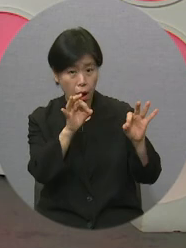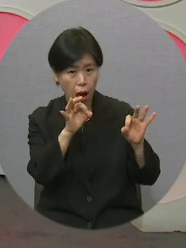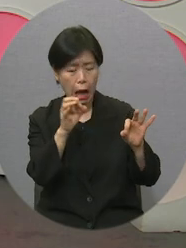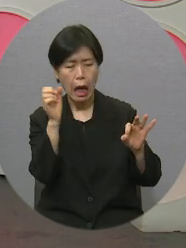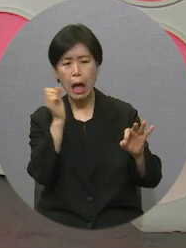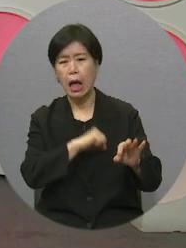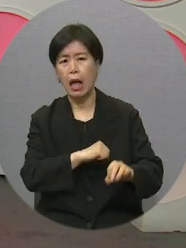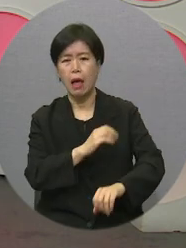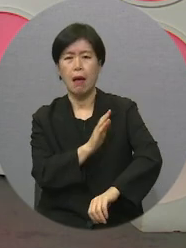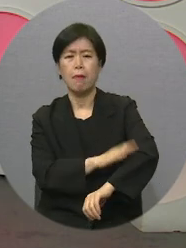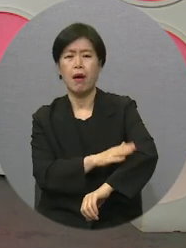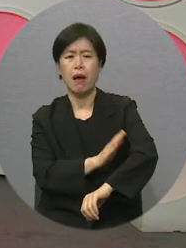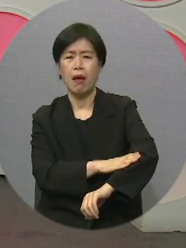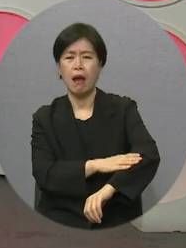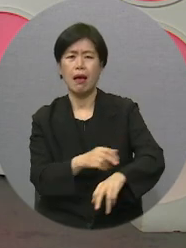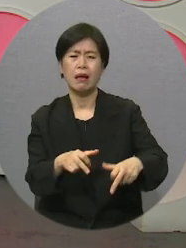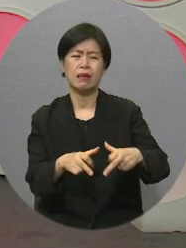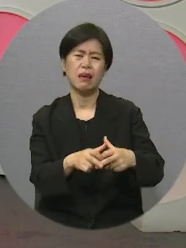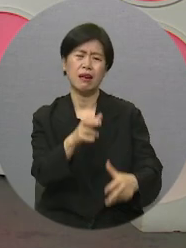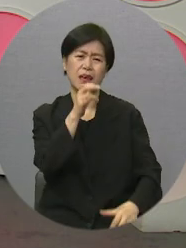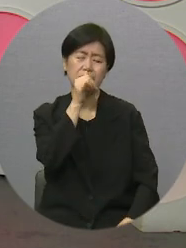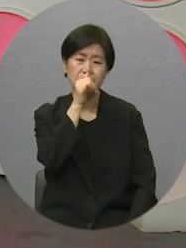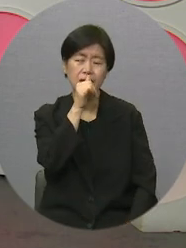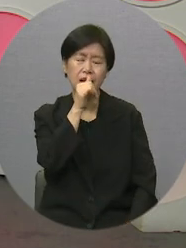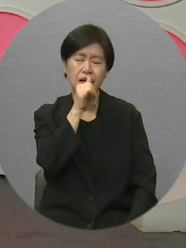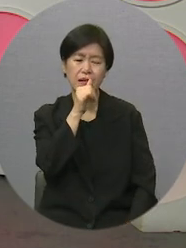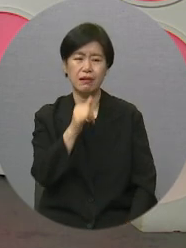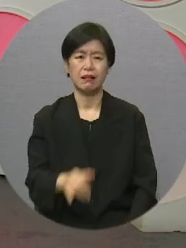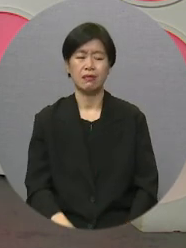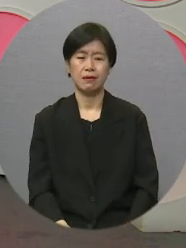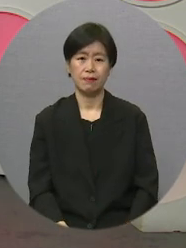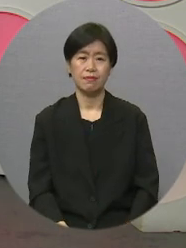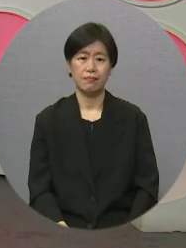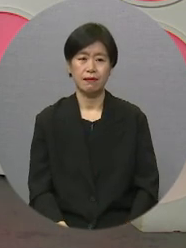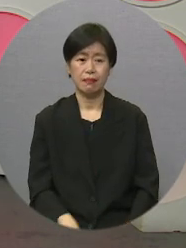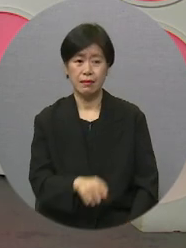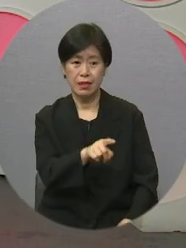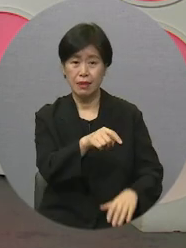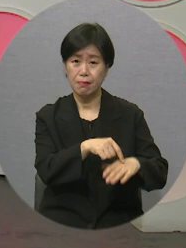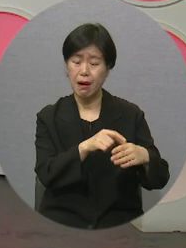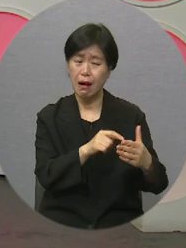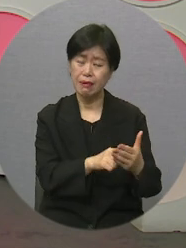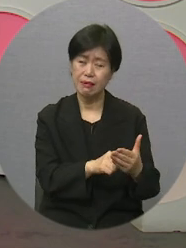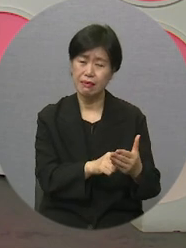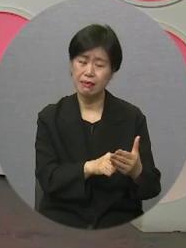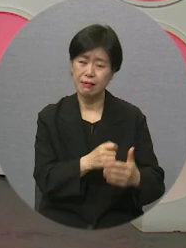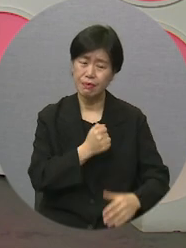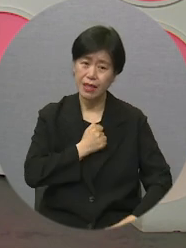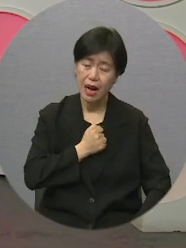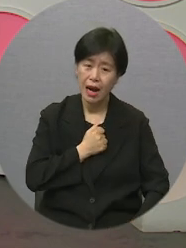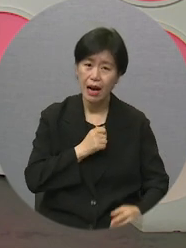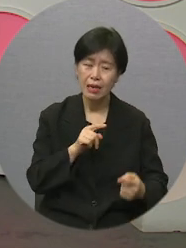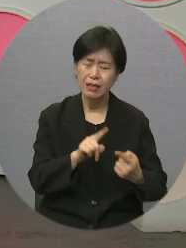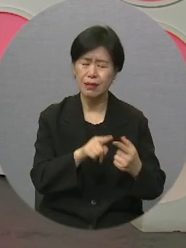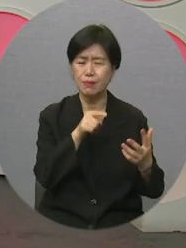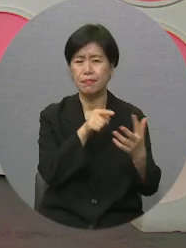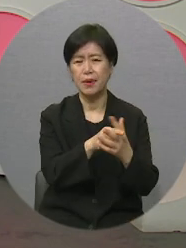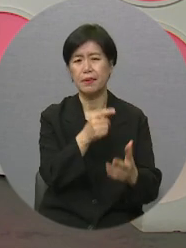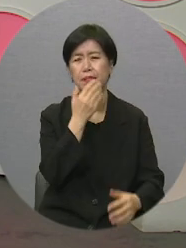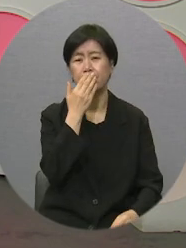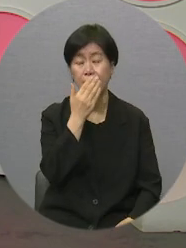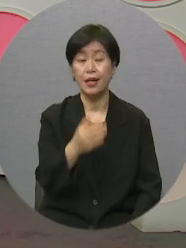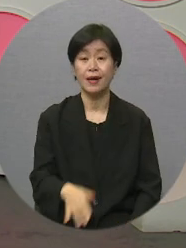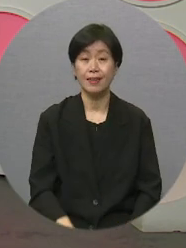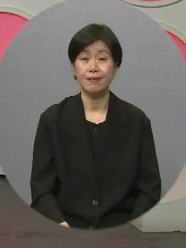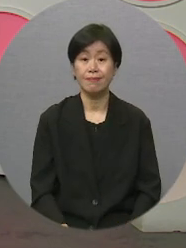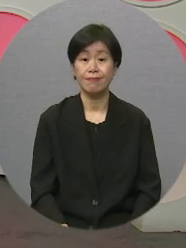한쪽 팔을 쓰지 못한다는 사실을 알았을 때 아, 그의 심정은 얼마나 절박했을까 하는 생각이